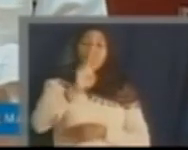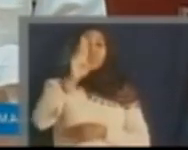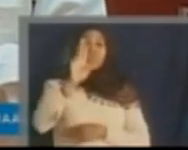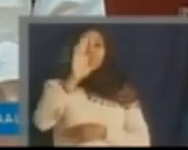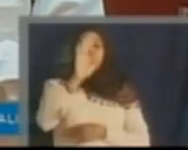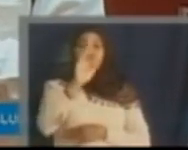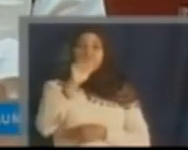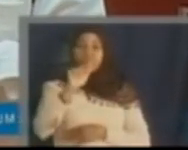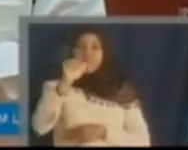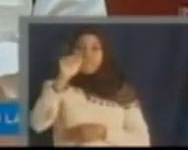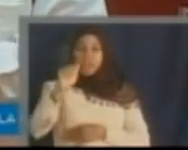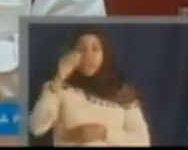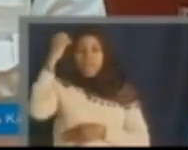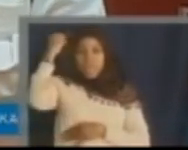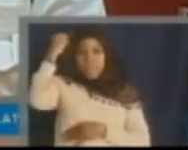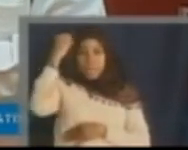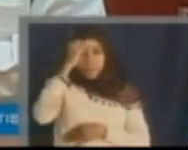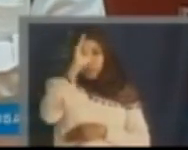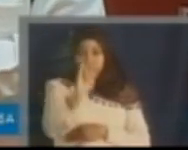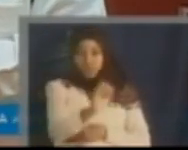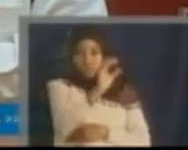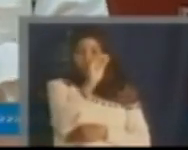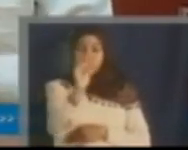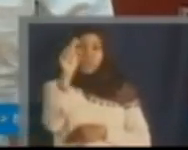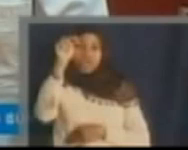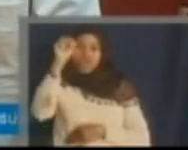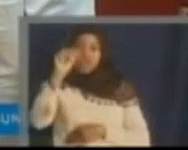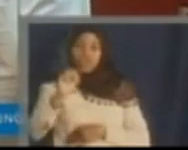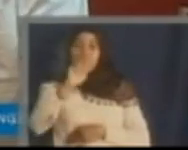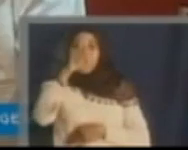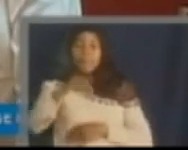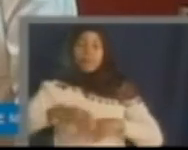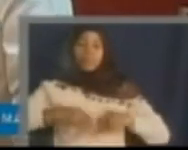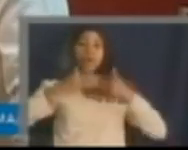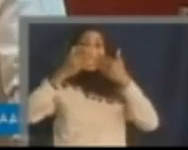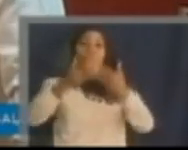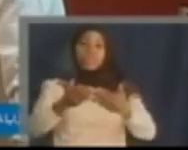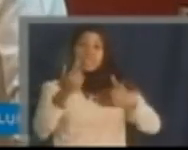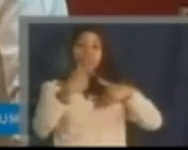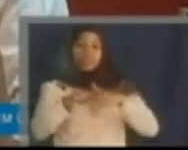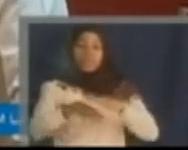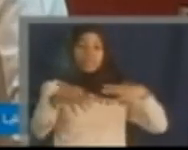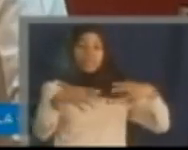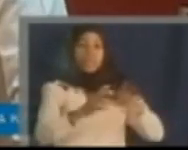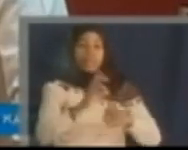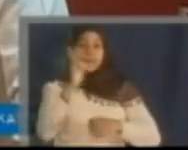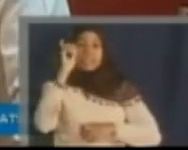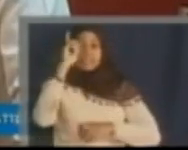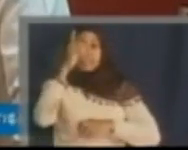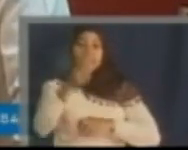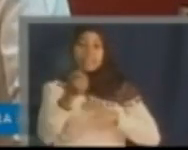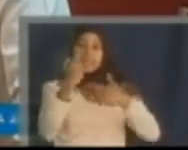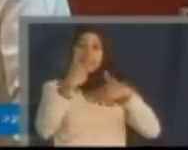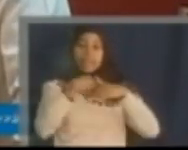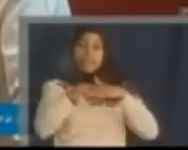ambayo aliwasilisha kwenye kamati kunako tarehe 27 mwezi wa